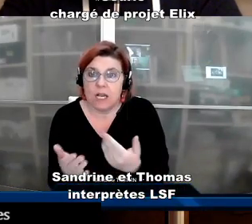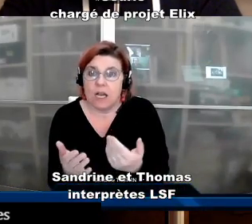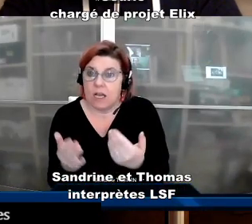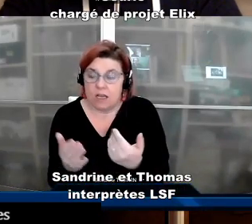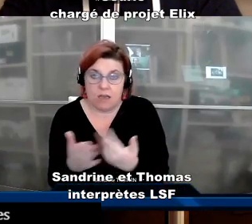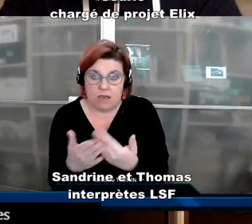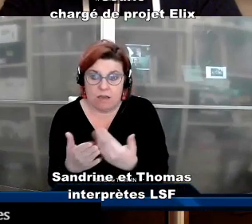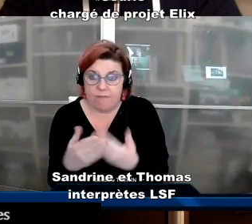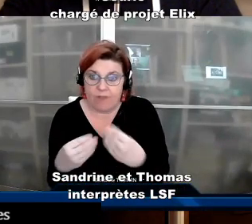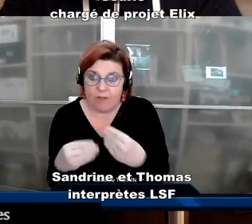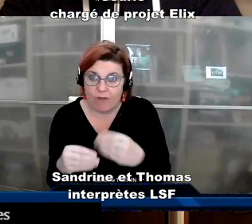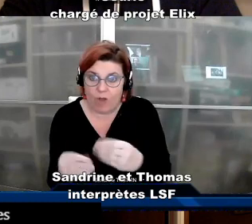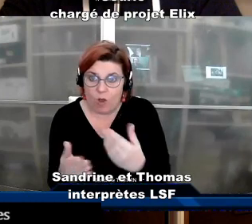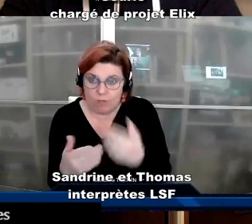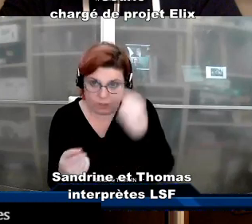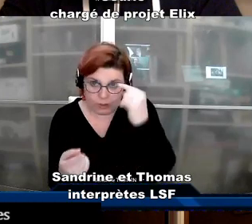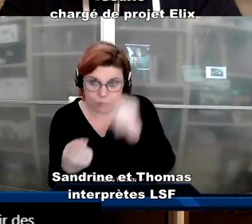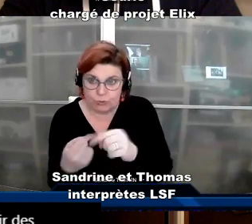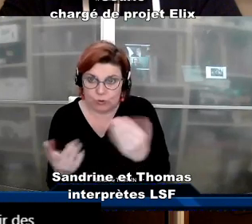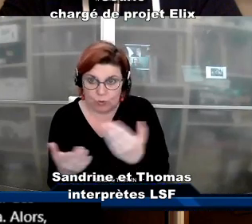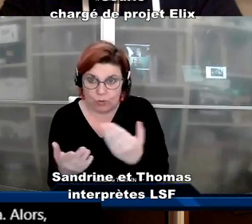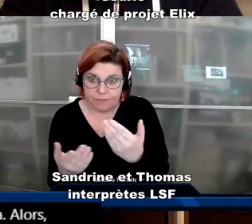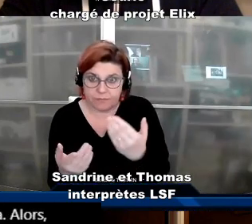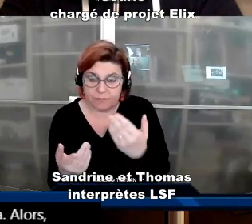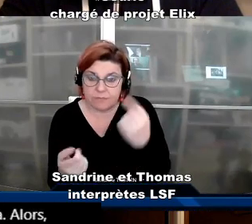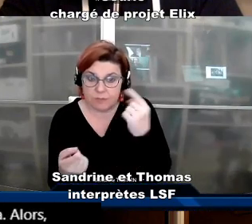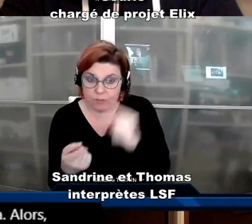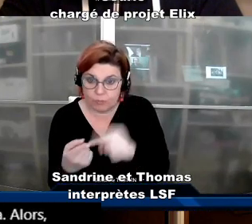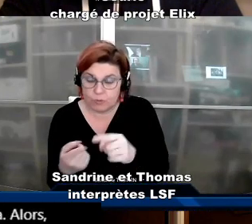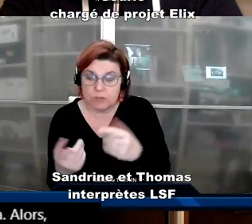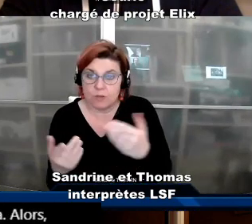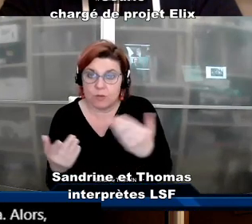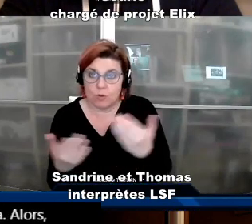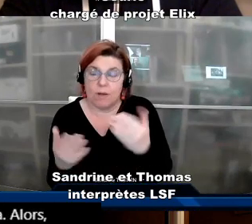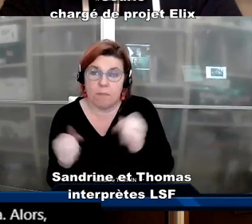l'objectif, c'est ces ventes permettent de financer